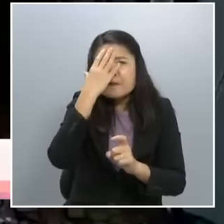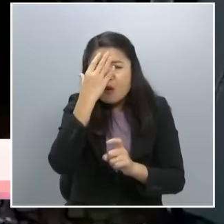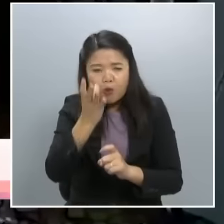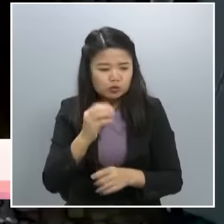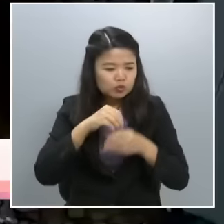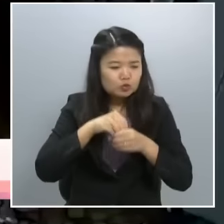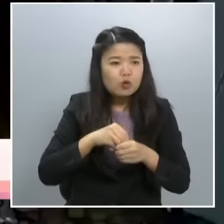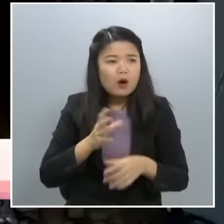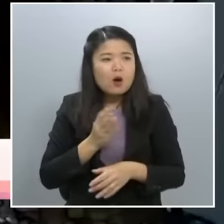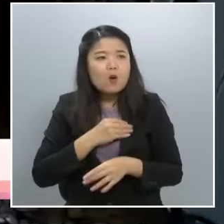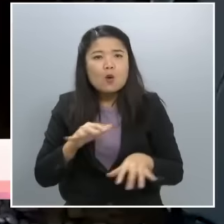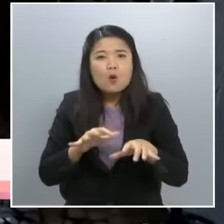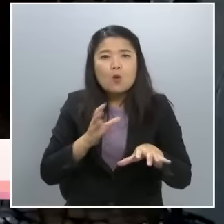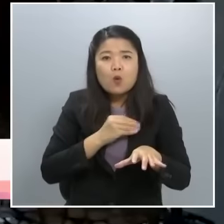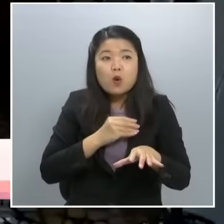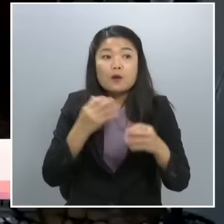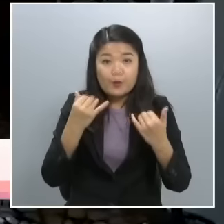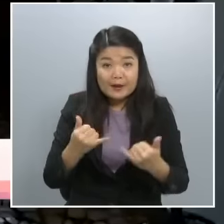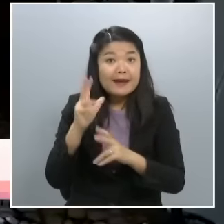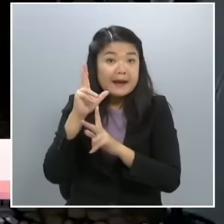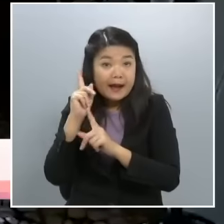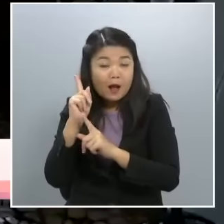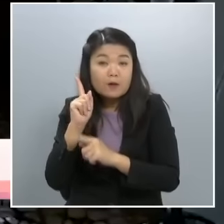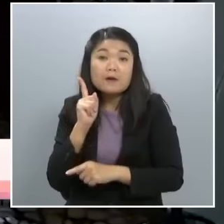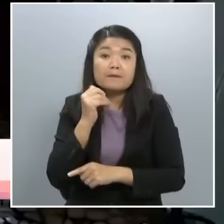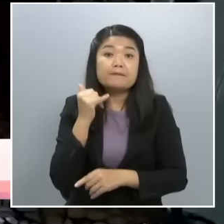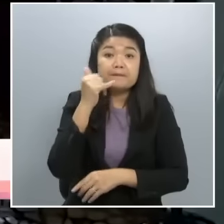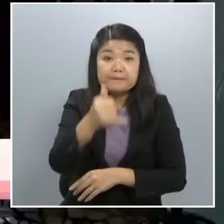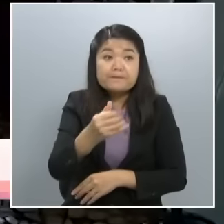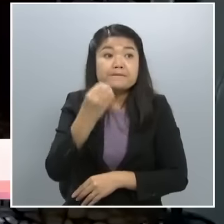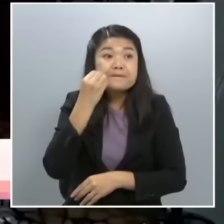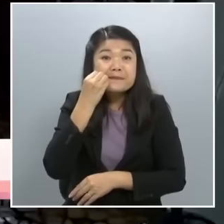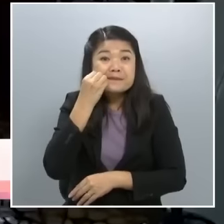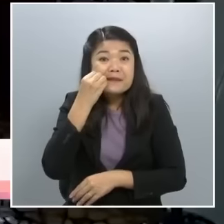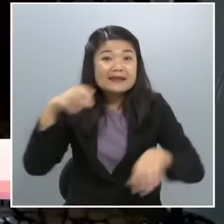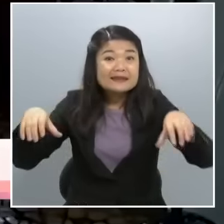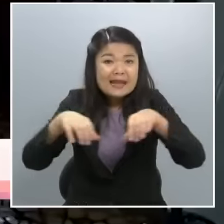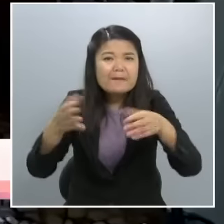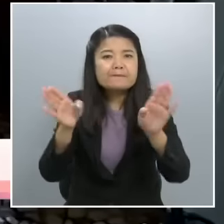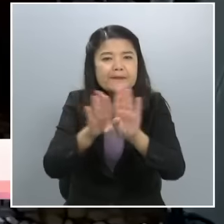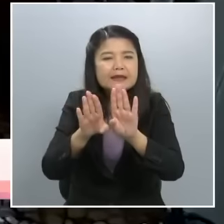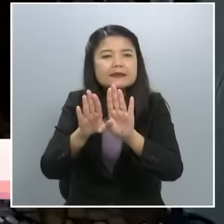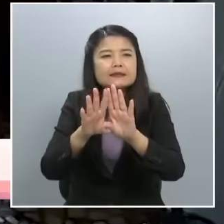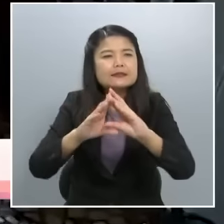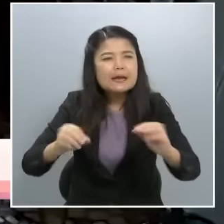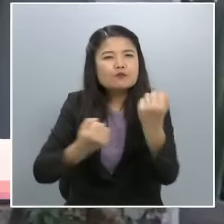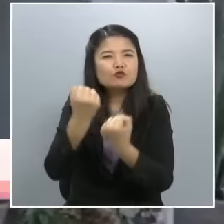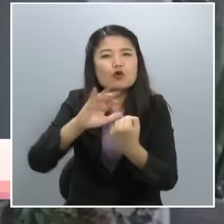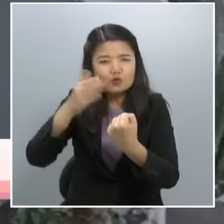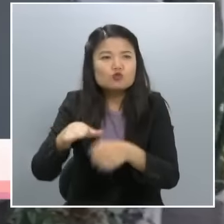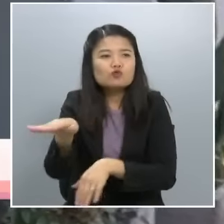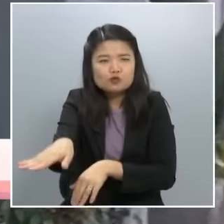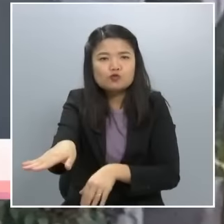แวงล่าสุดวันนี้ทีมข่าวลงพื้นที่ไปที่บ้านของเพื่อนบ้านคู่กรณีพบว่าบ้านปิดเงียบมีกระบะจอดอยู่หน้าบ้